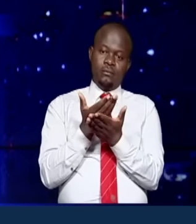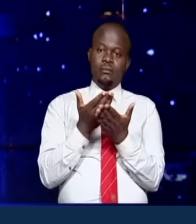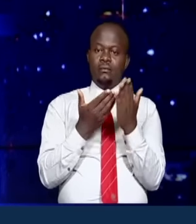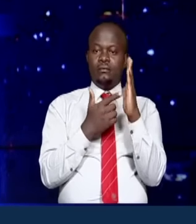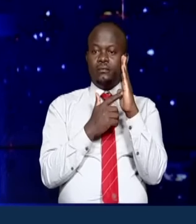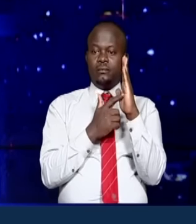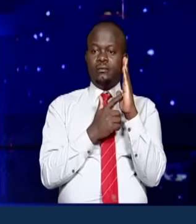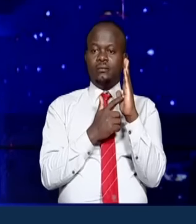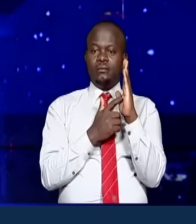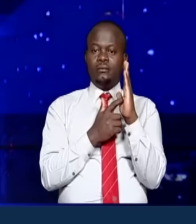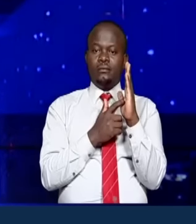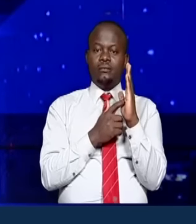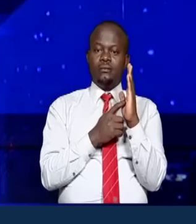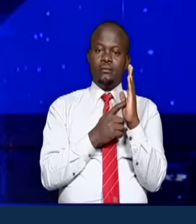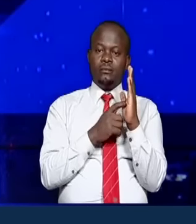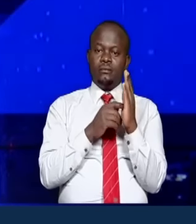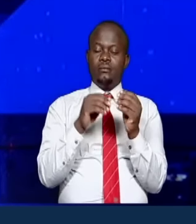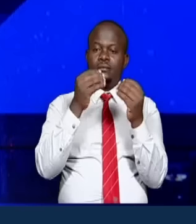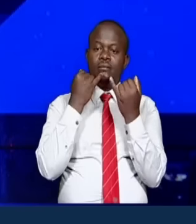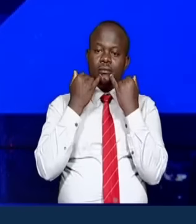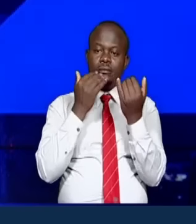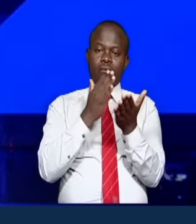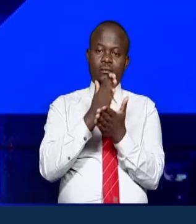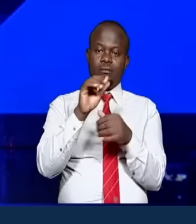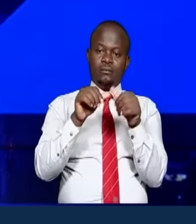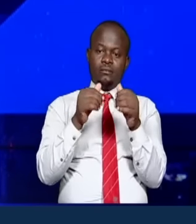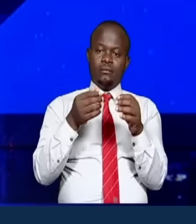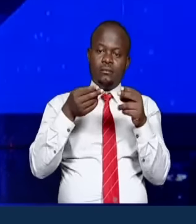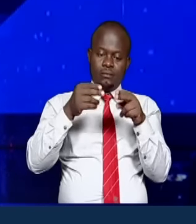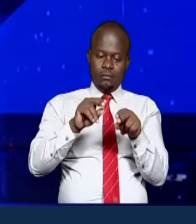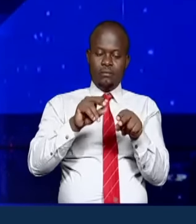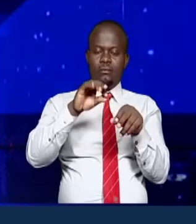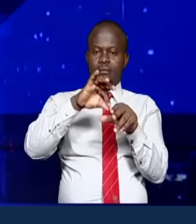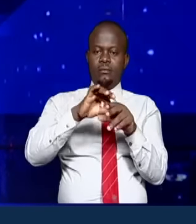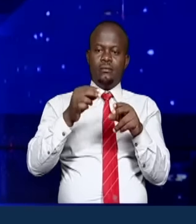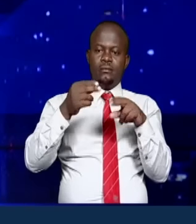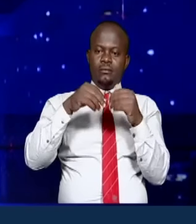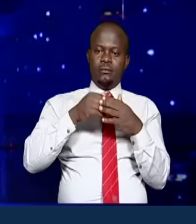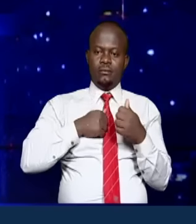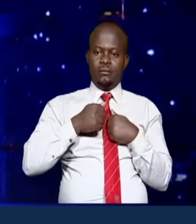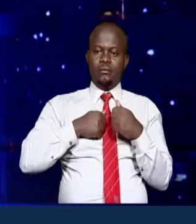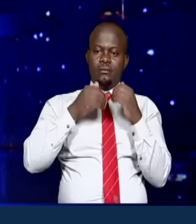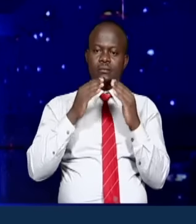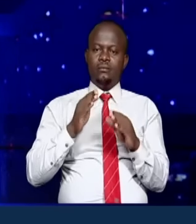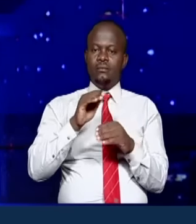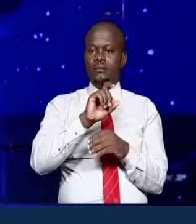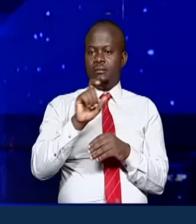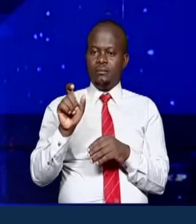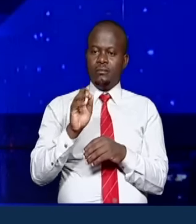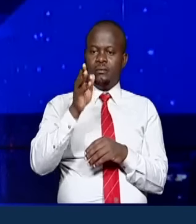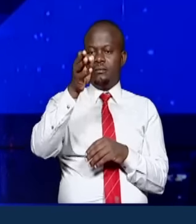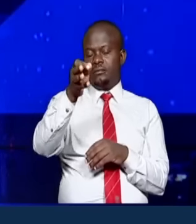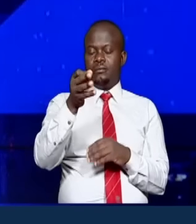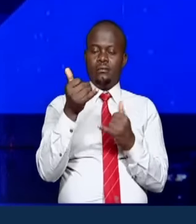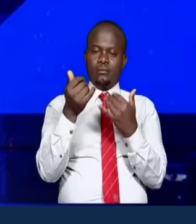kurangwa no kutabogama bagatanga amakuru y'ukuri ku bigendanye n'amatora agiye kuba hano mu Rwanda mu cyumweru gitaha. Ibi